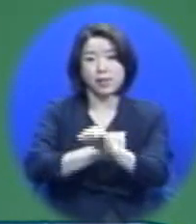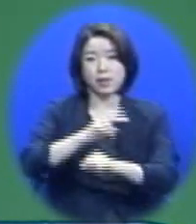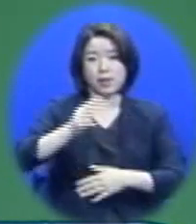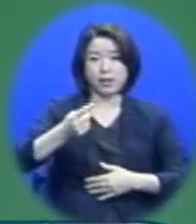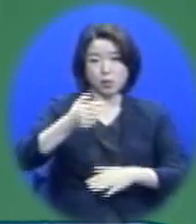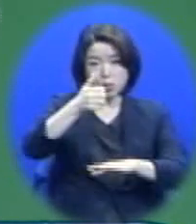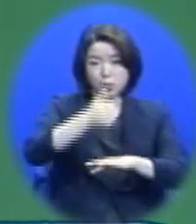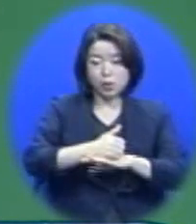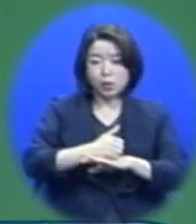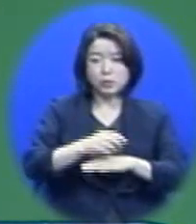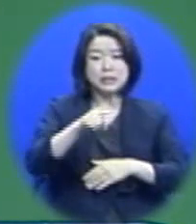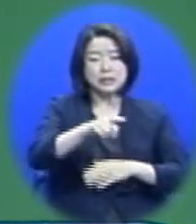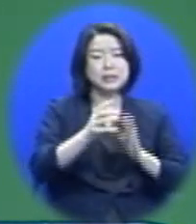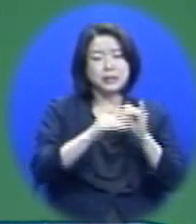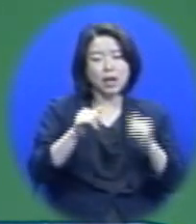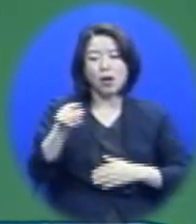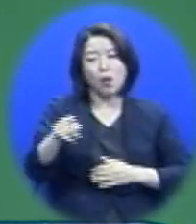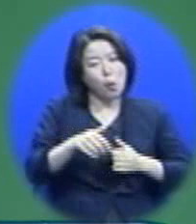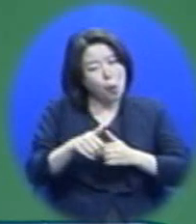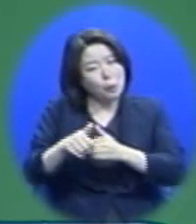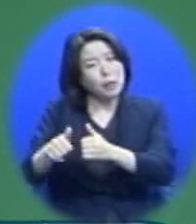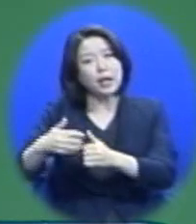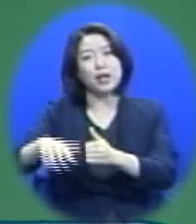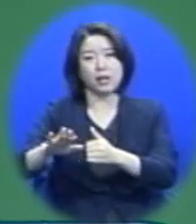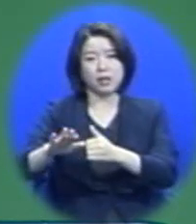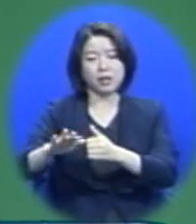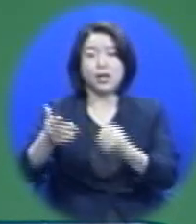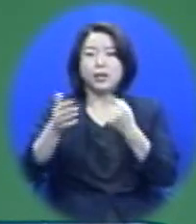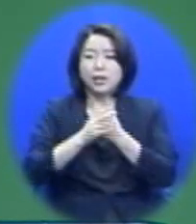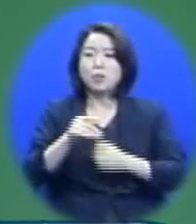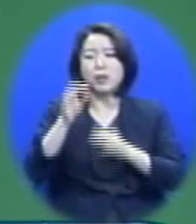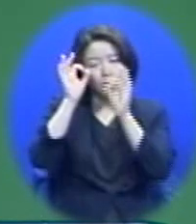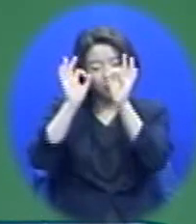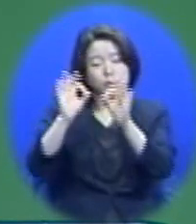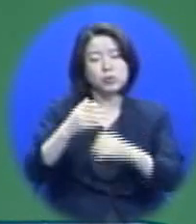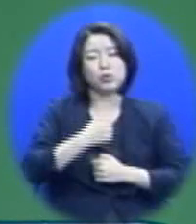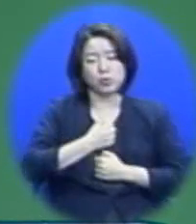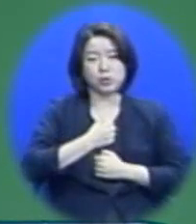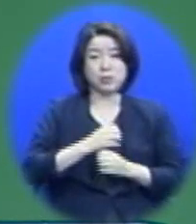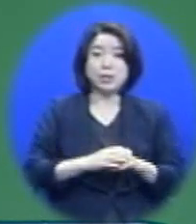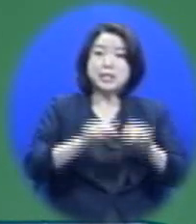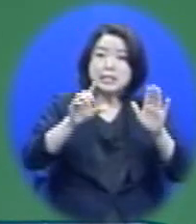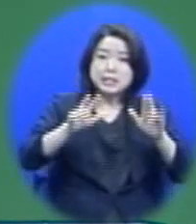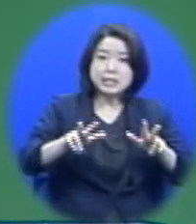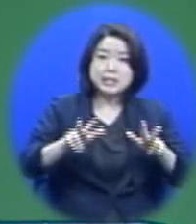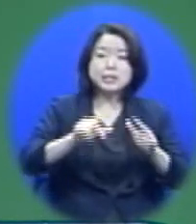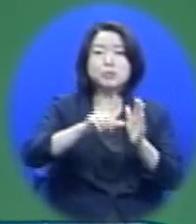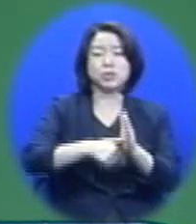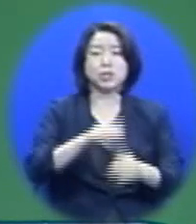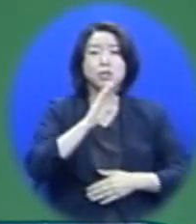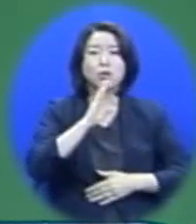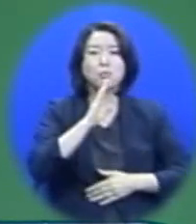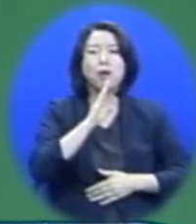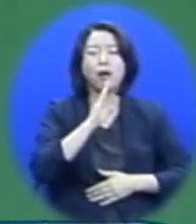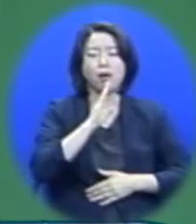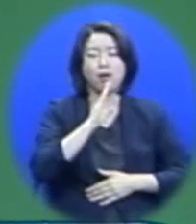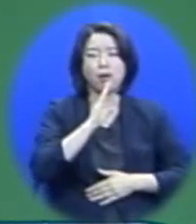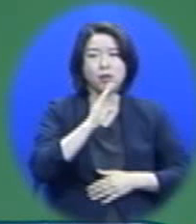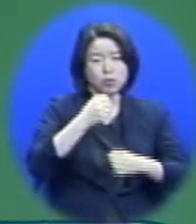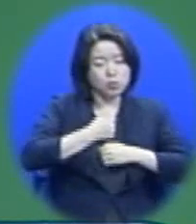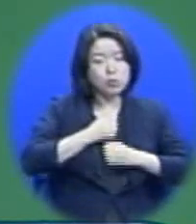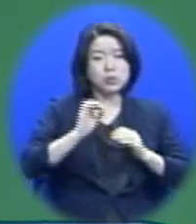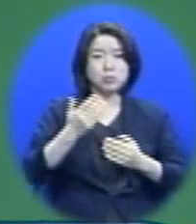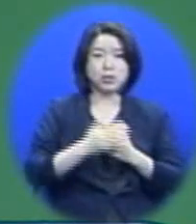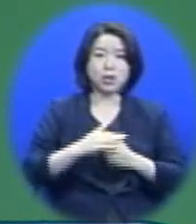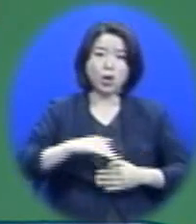사람은 그 길로 가게 됩니다. 보는 것을 조심하지 않으면 지금 시대야말로 정말 그렇습니다. 우리를